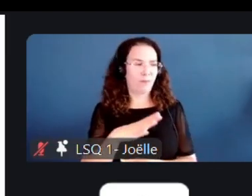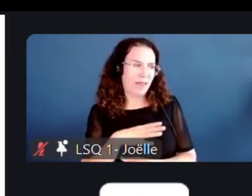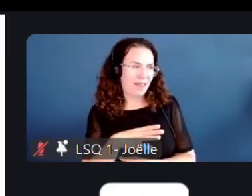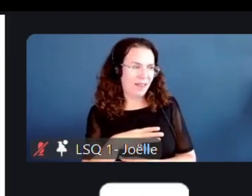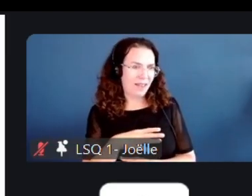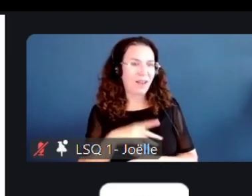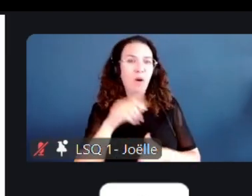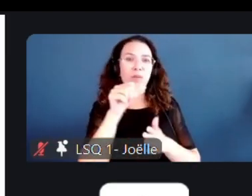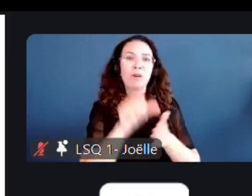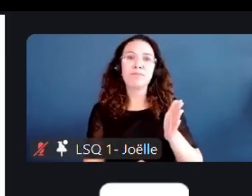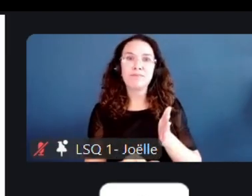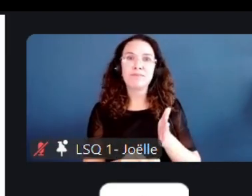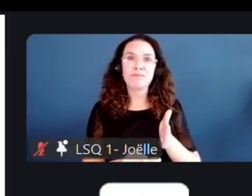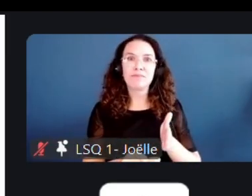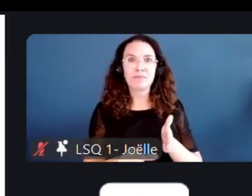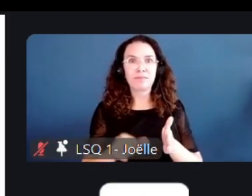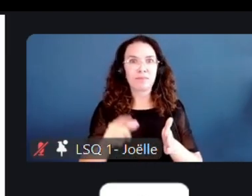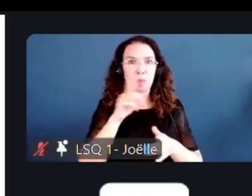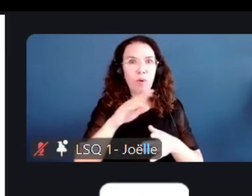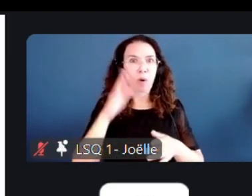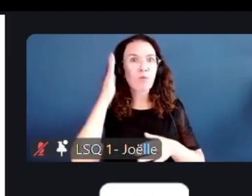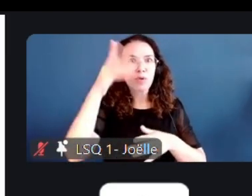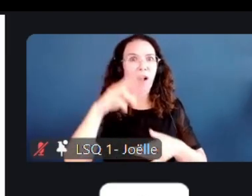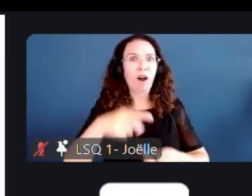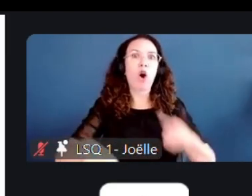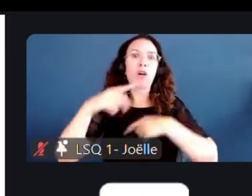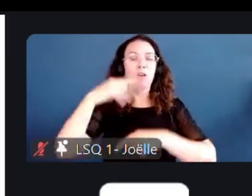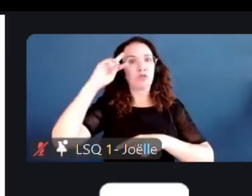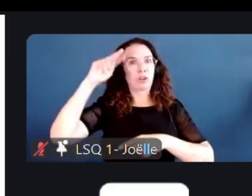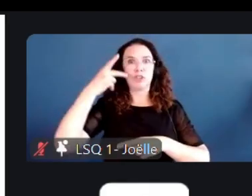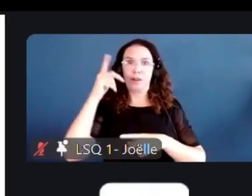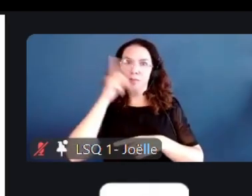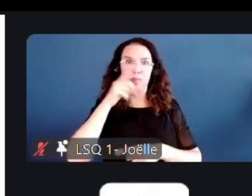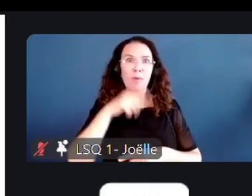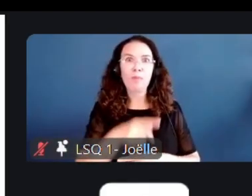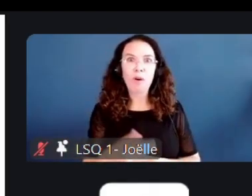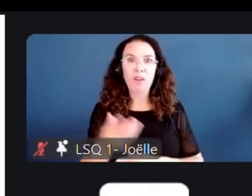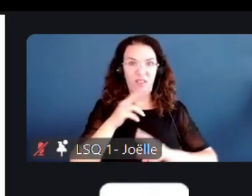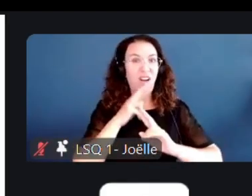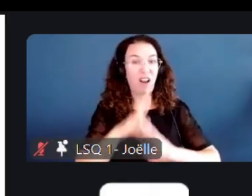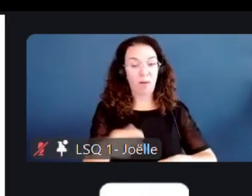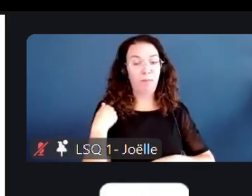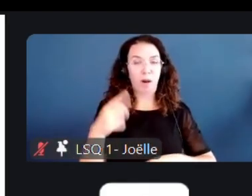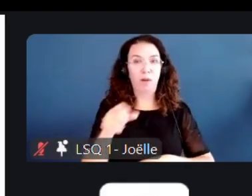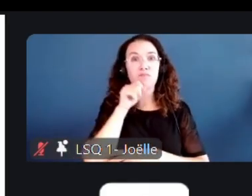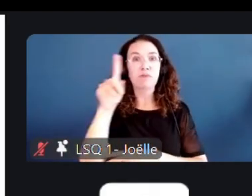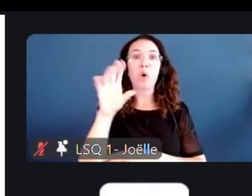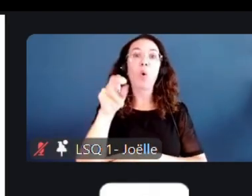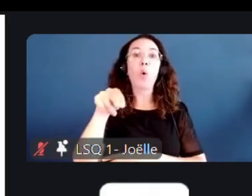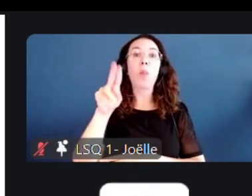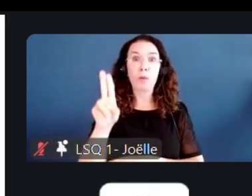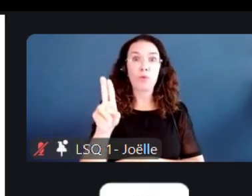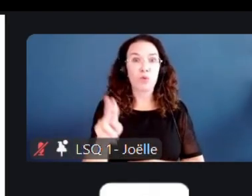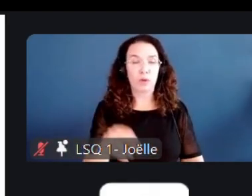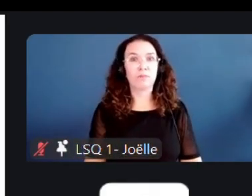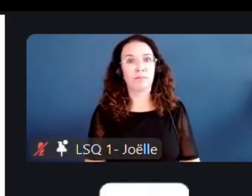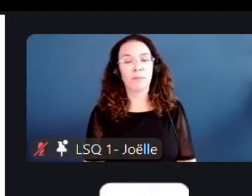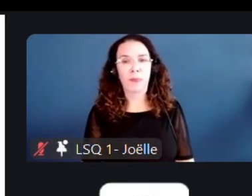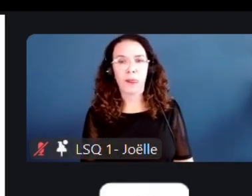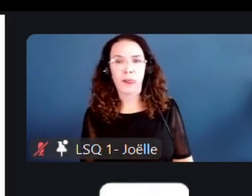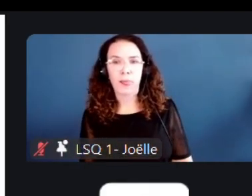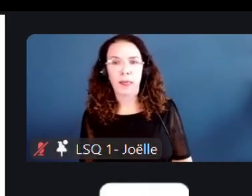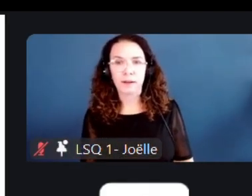des chirurgies génitales irréversibles qui ont été dénoncées dans un rapport récent de l'ONU.